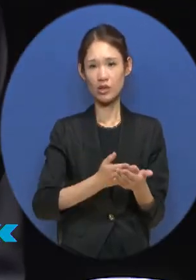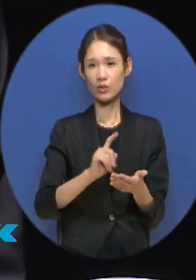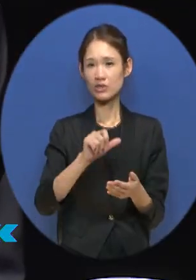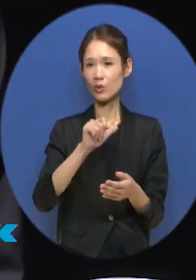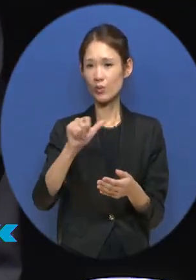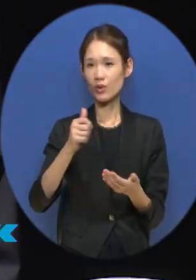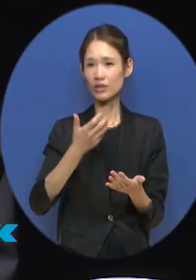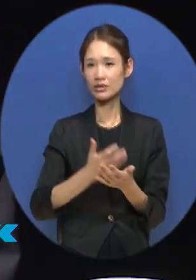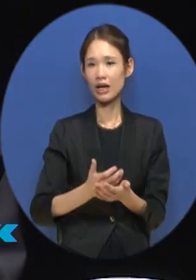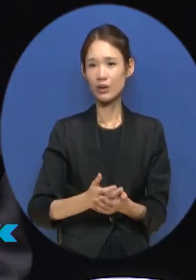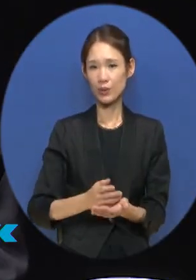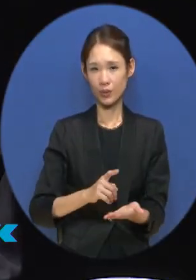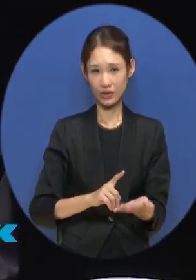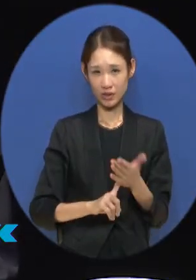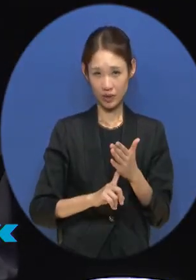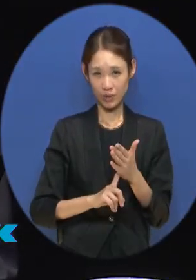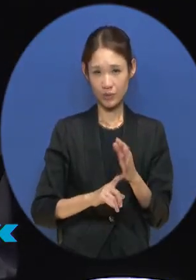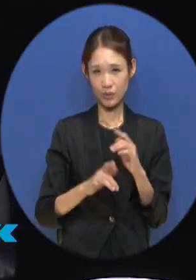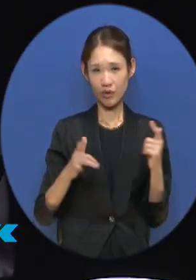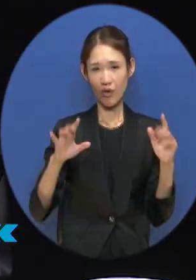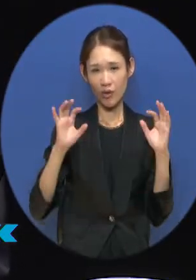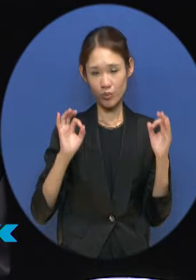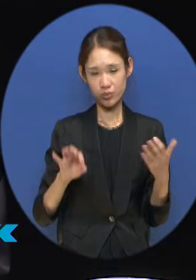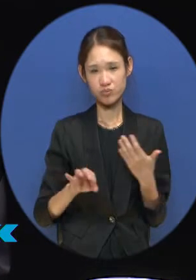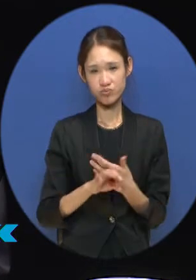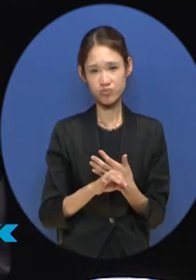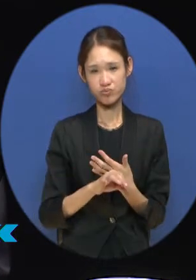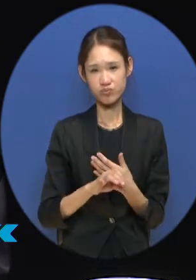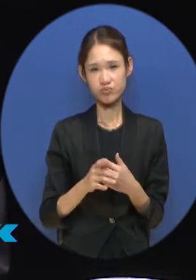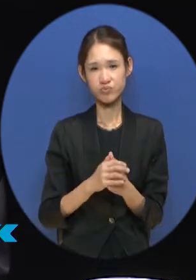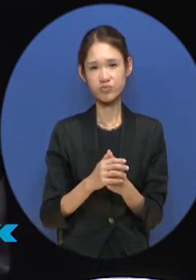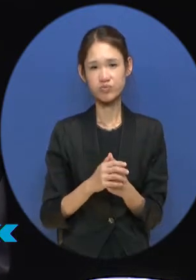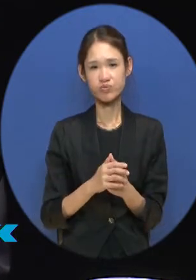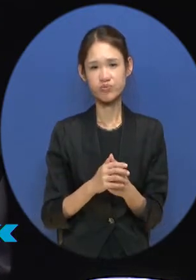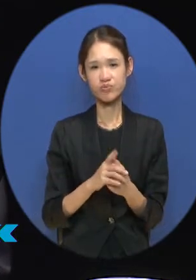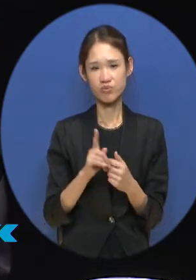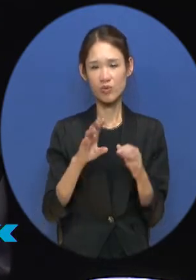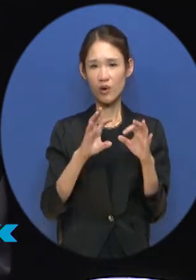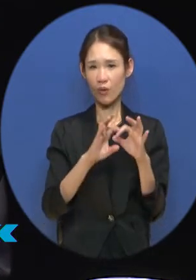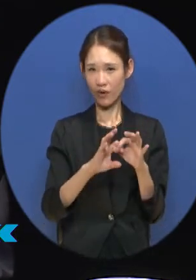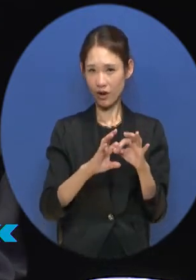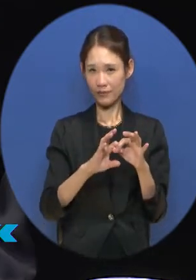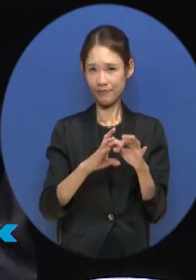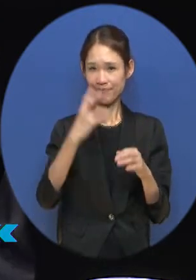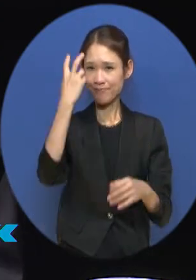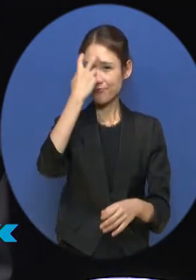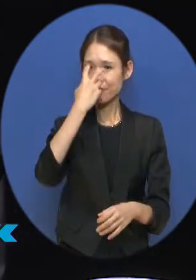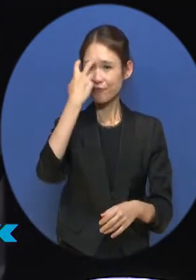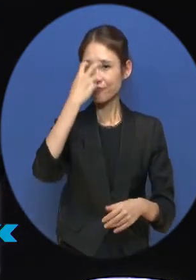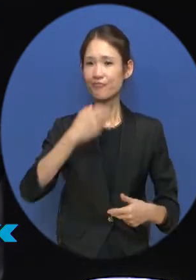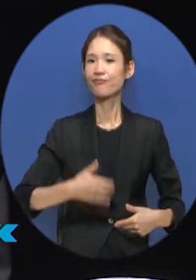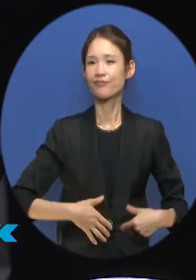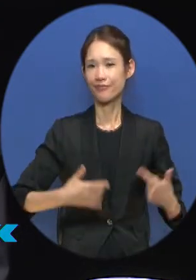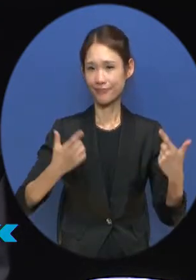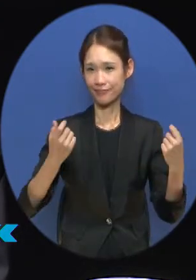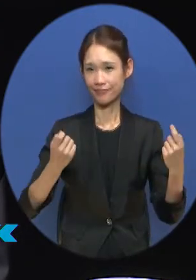있네요. 네. 그래서 이런 여러 가지를 볼 때 상당히 이제 이러한 부분에 대한 관리가 좀 필요할 것